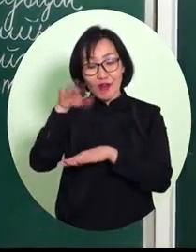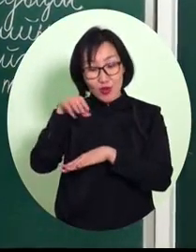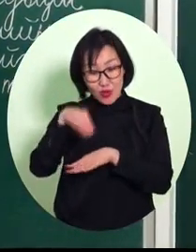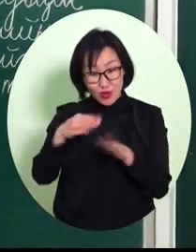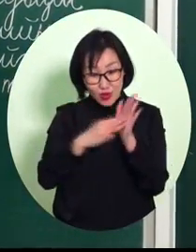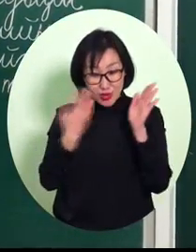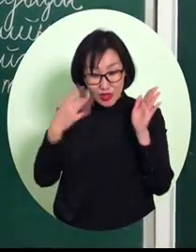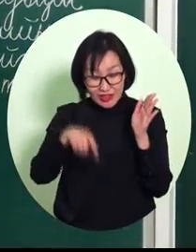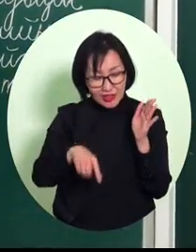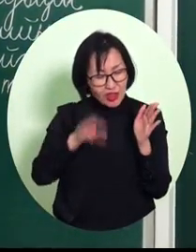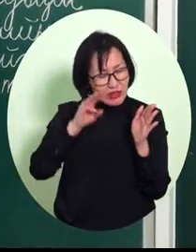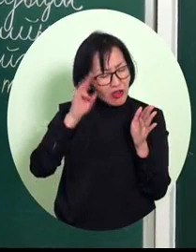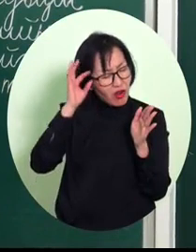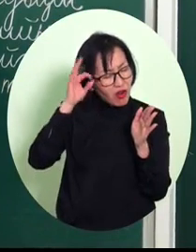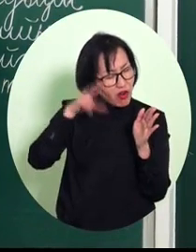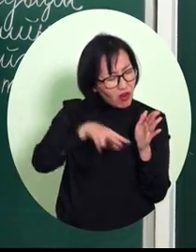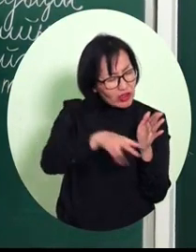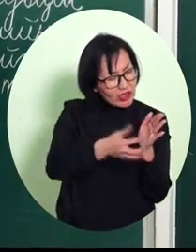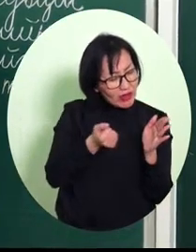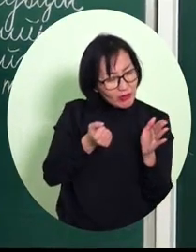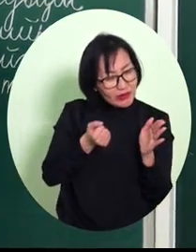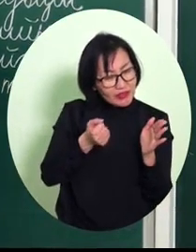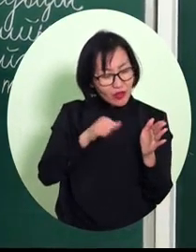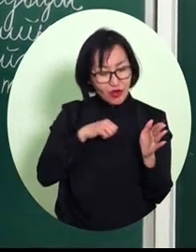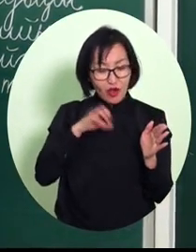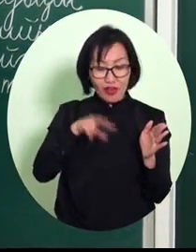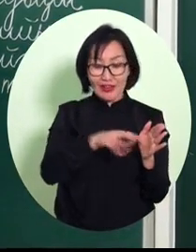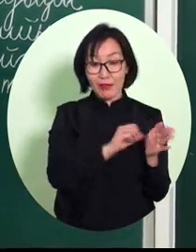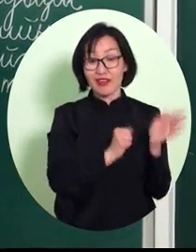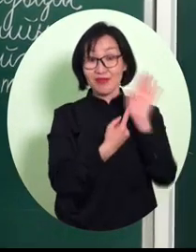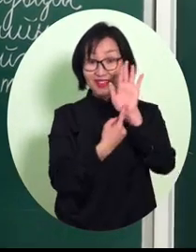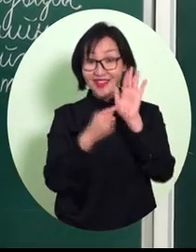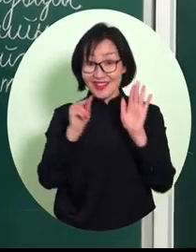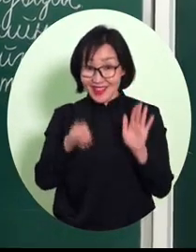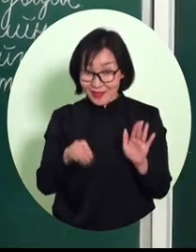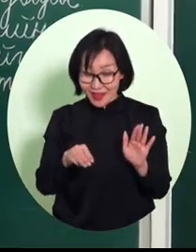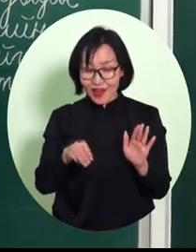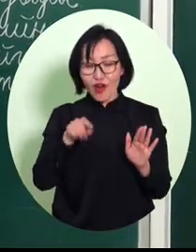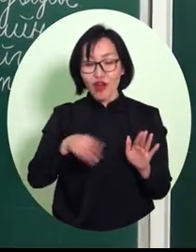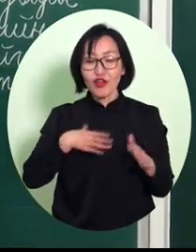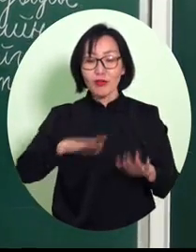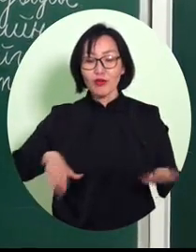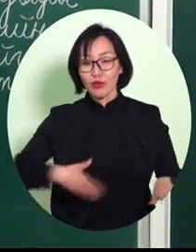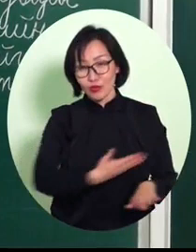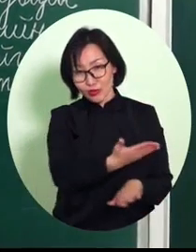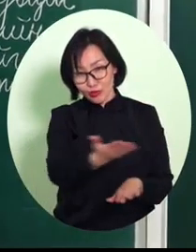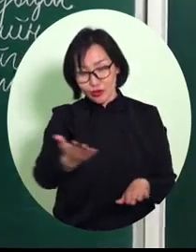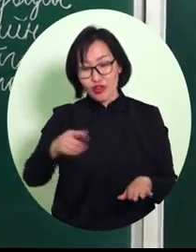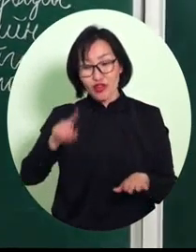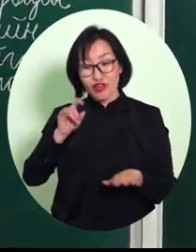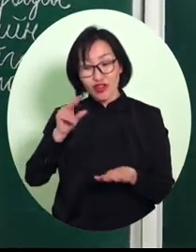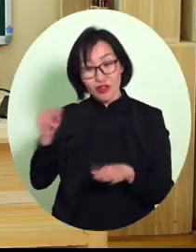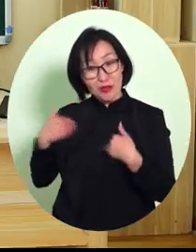шүлэг дээрээ таамаглан зохиолж энэ санаа гаргасан байх гэдэг таамаглан бичицгээлээ. Ингээд манай